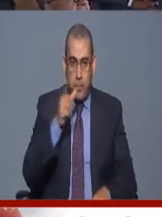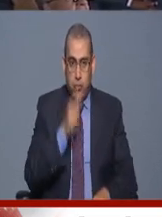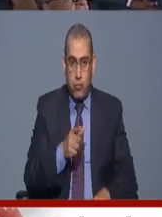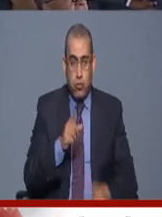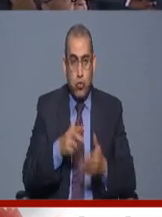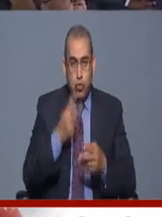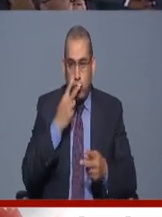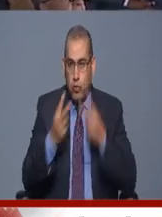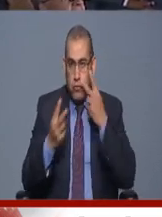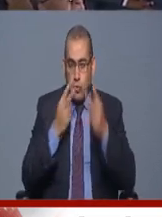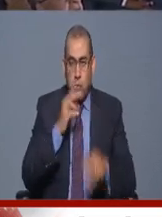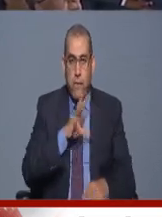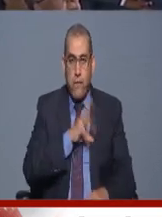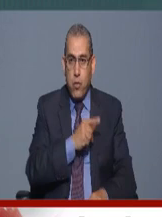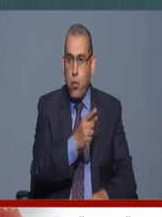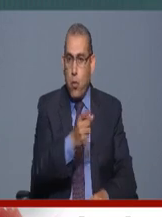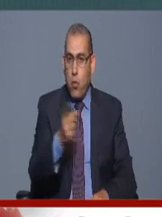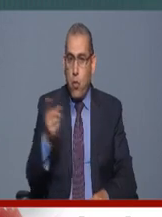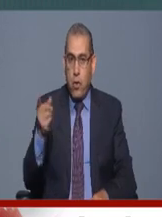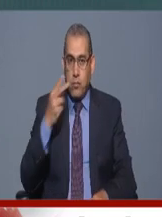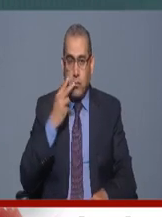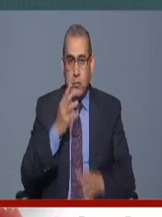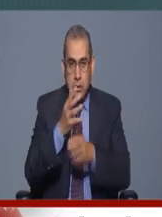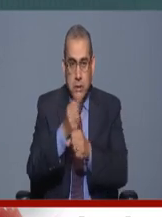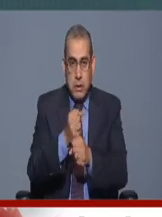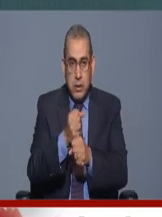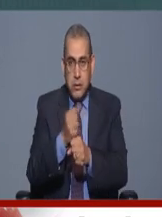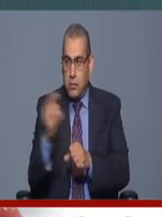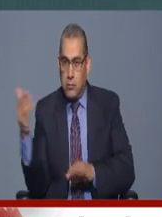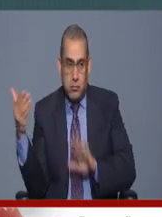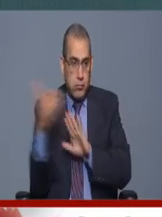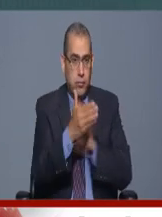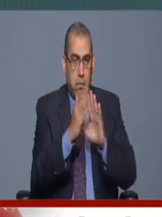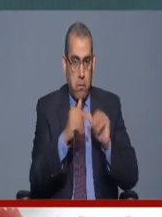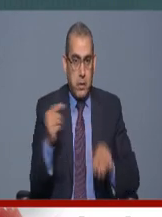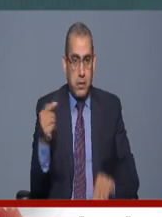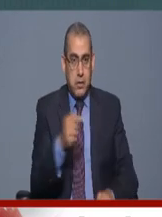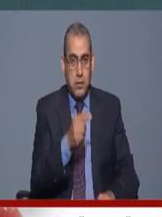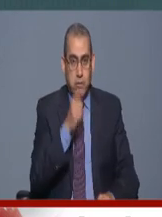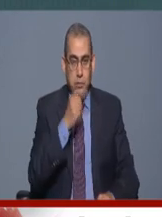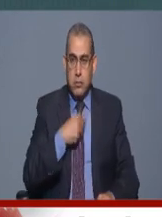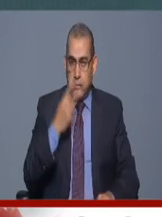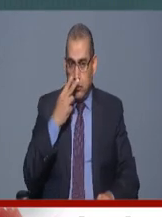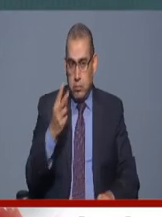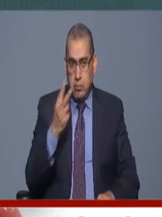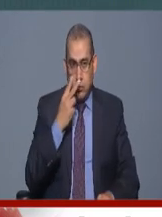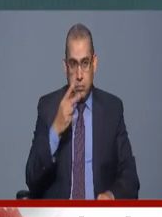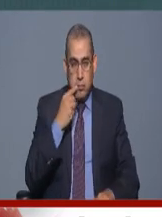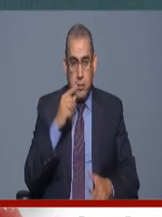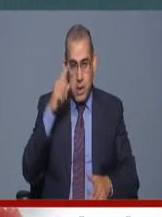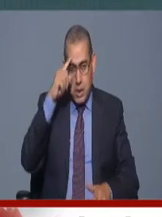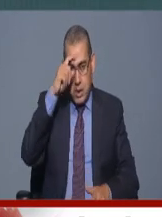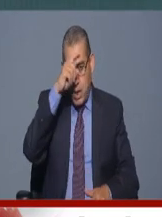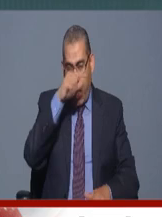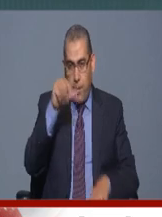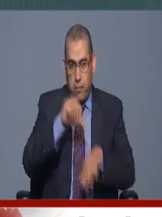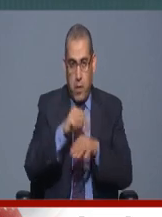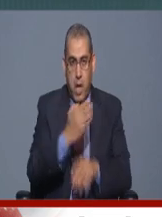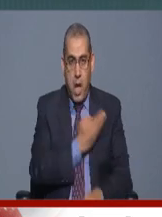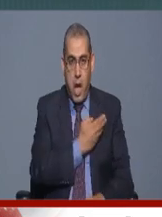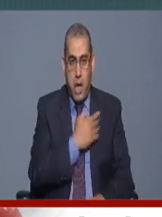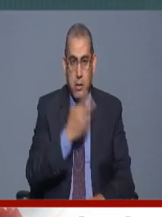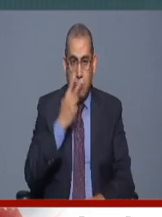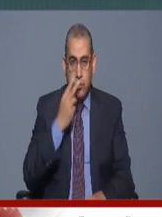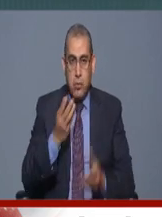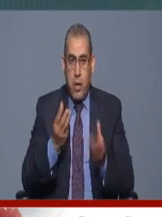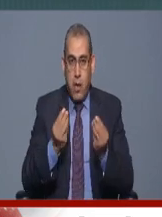كل فلسطيني بده يتعالج بيجي على مصر. وبشوف حالياً في الأوضاع الصعبة اللي بنمر فيها هناك كيف